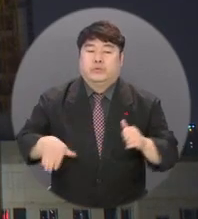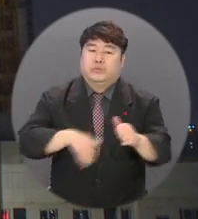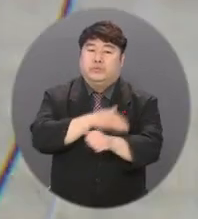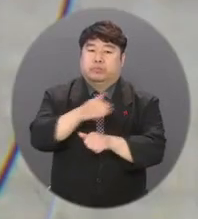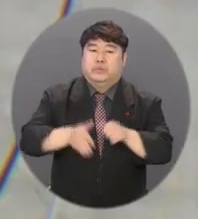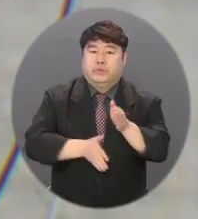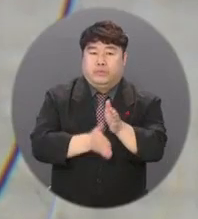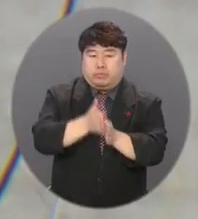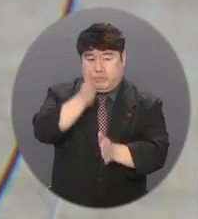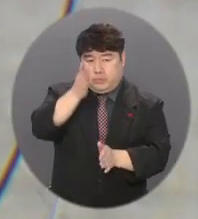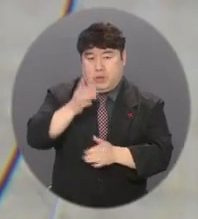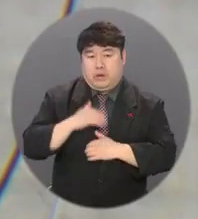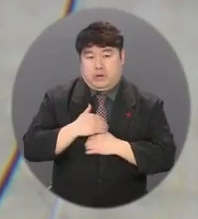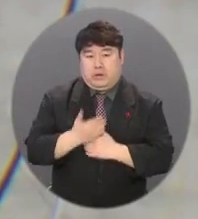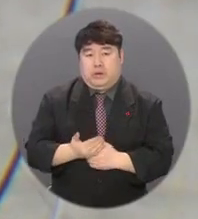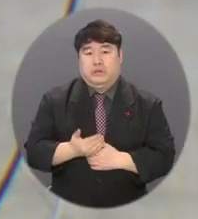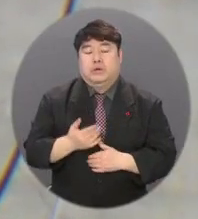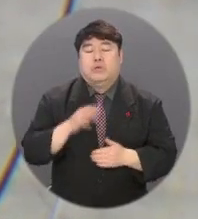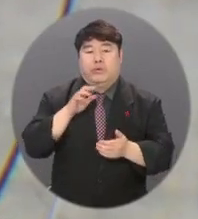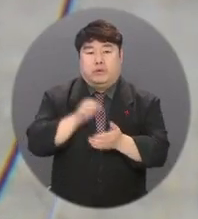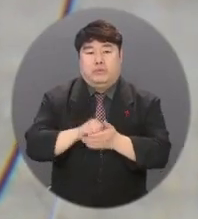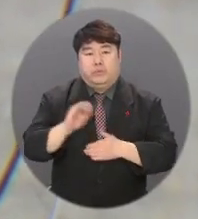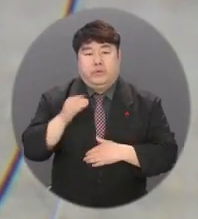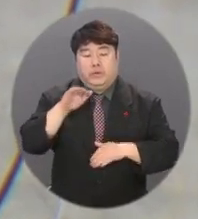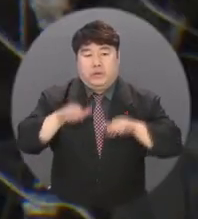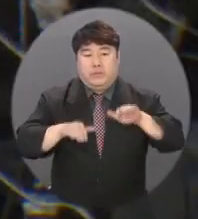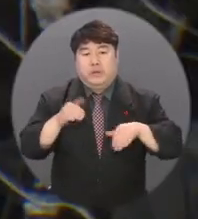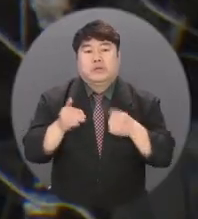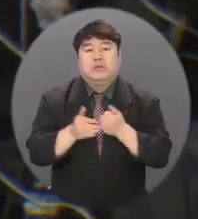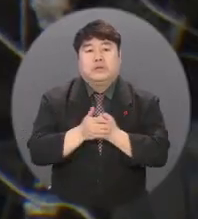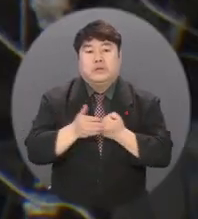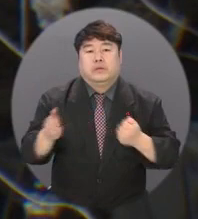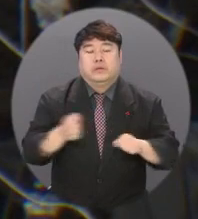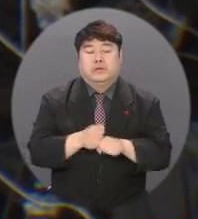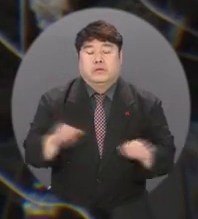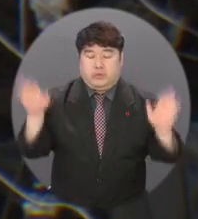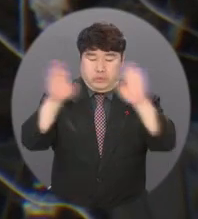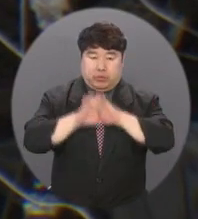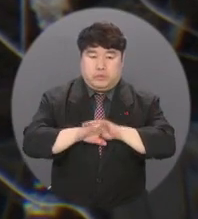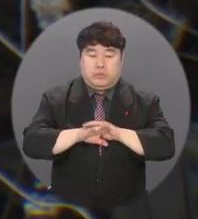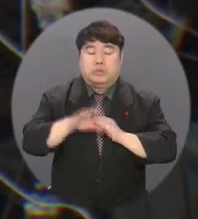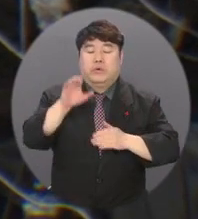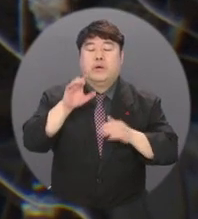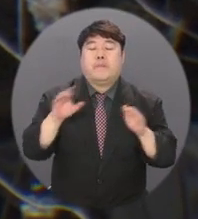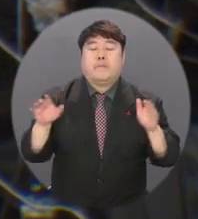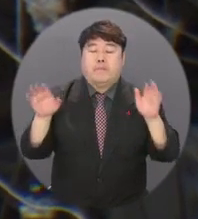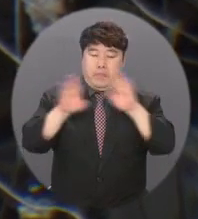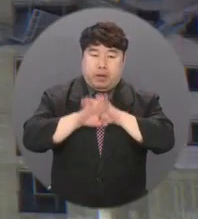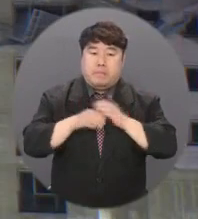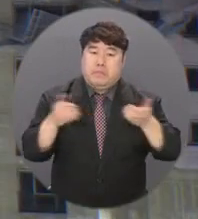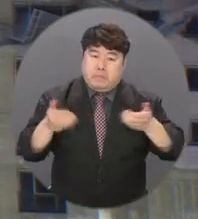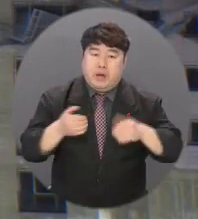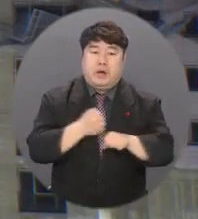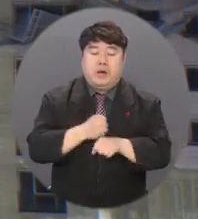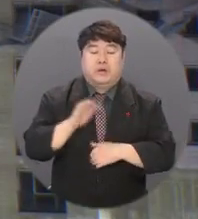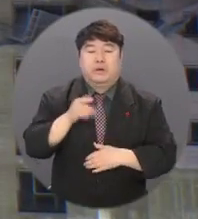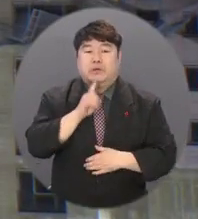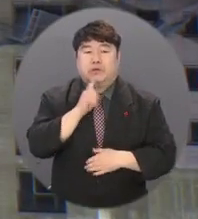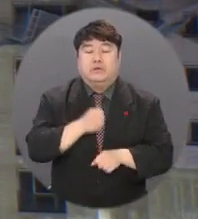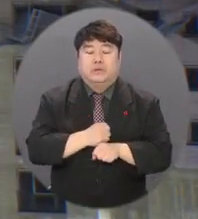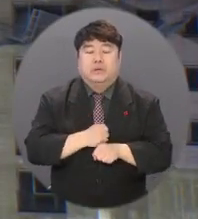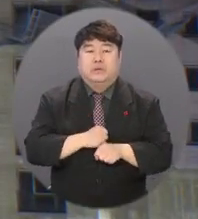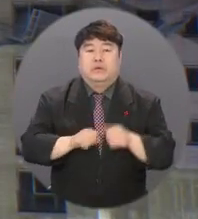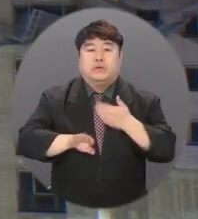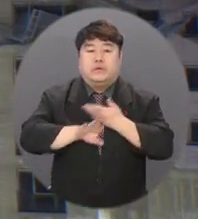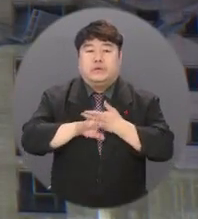옹벽의 안전성 도 어느정도 확보 됐다는 판단에 따라 어두운 밤 사이에도 작업을 하기로 한 겁니다 해외